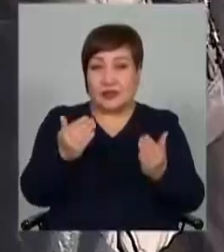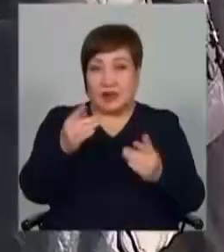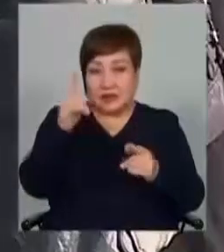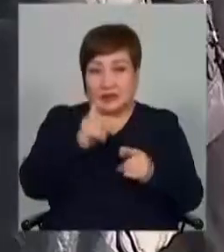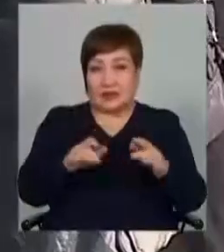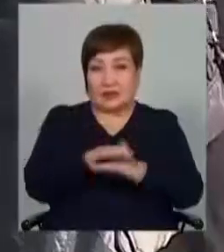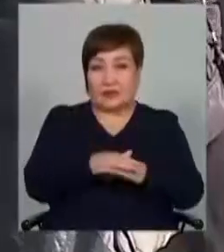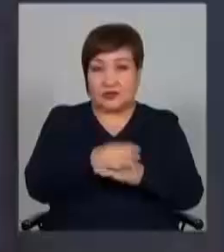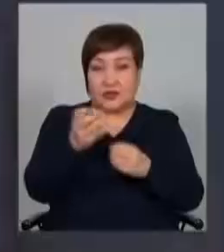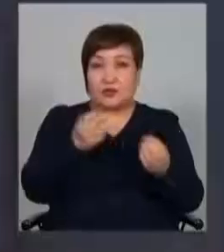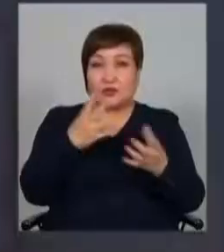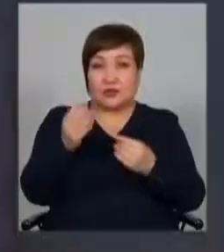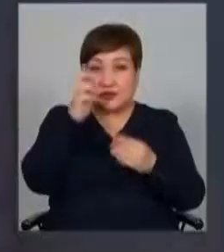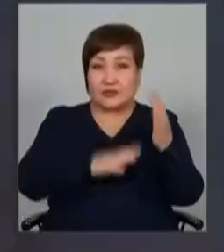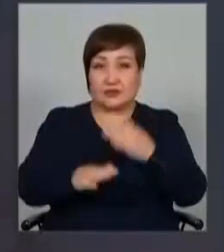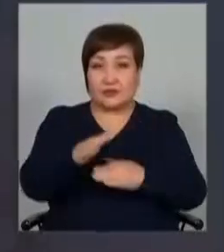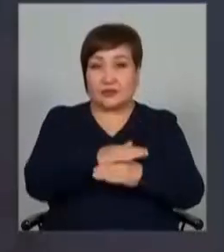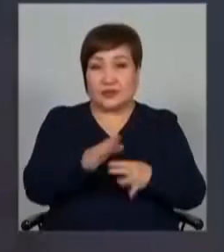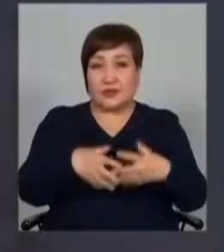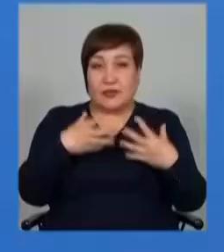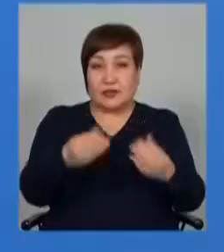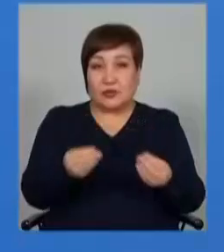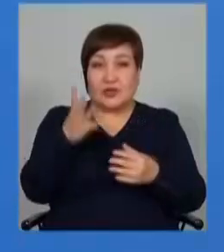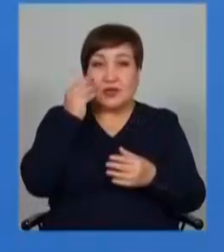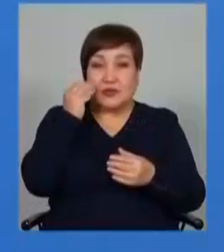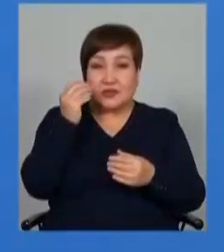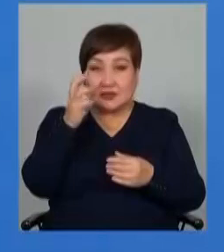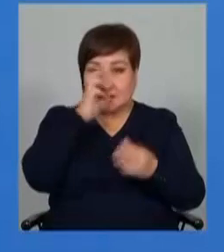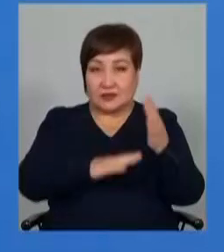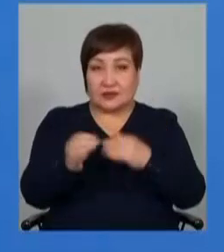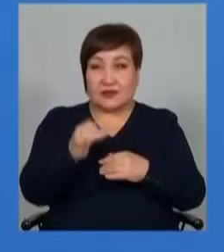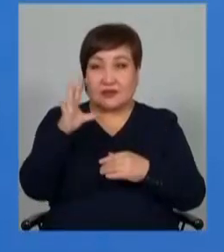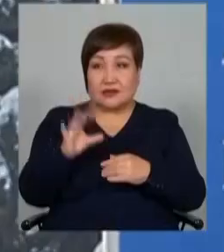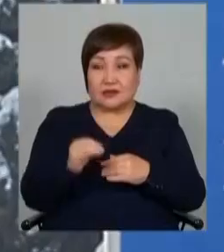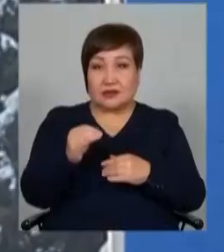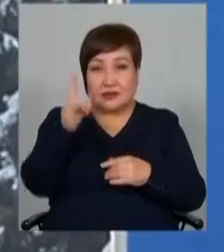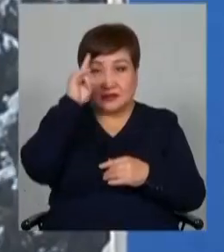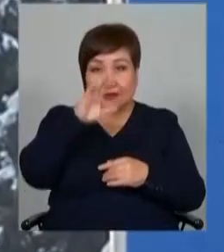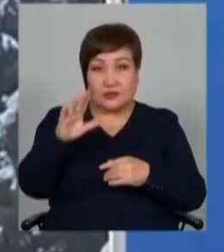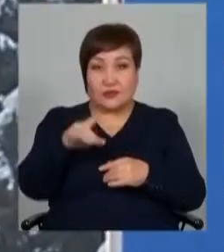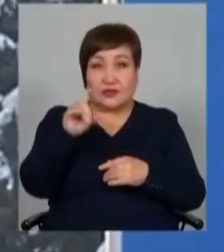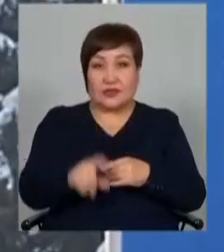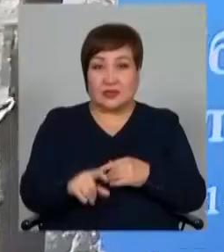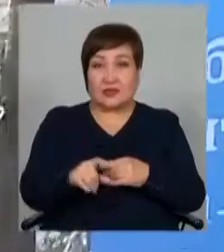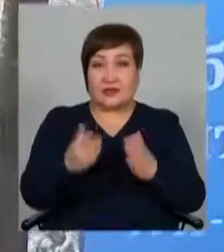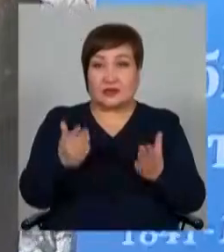түбегейлі бетбұрыс жасауына ықпал етті. Бүгін Алматыда ел тарихындағы елеулі тұлғаның ескерткіші салтанатты түрде